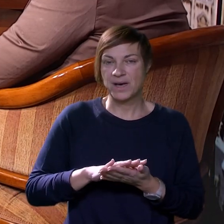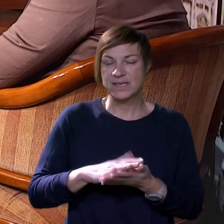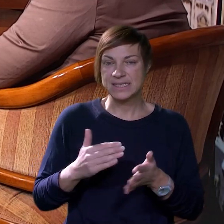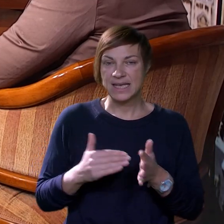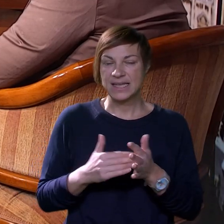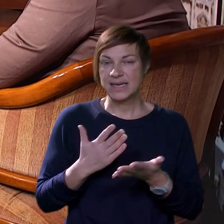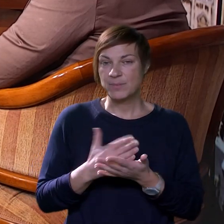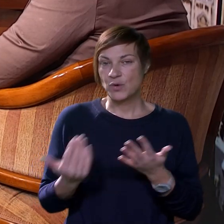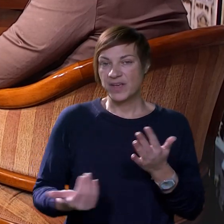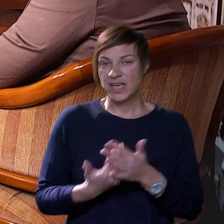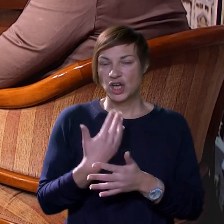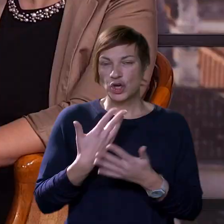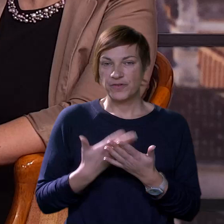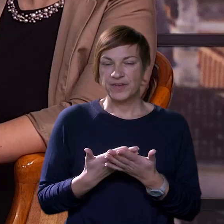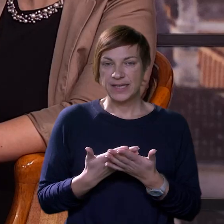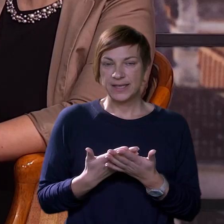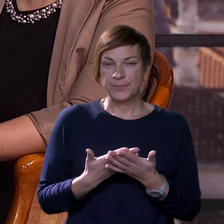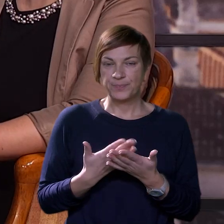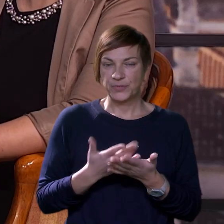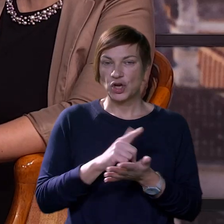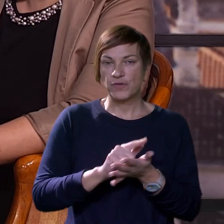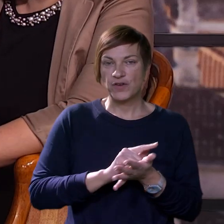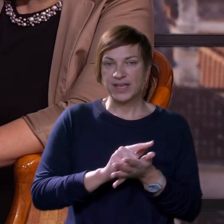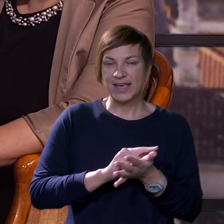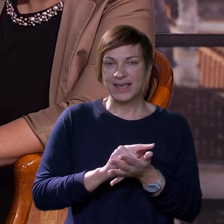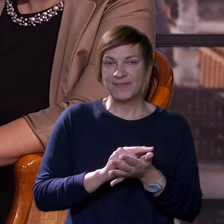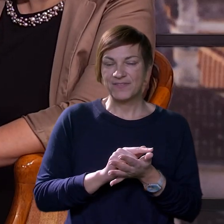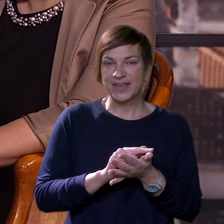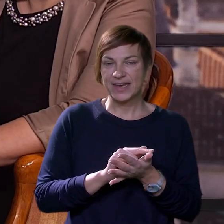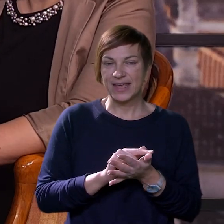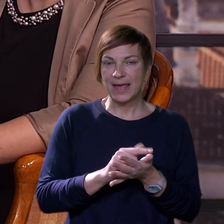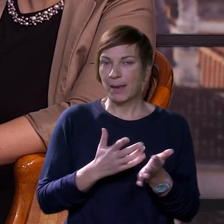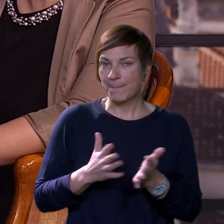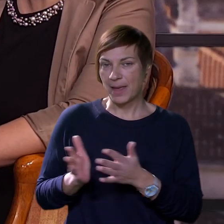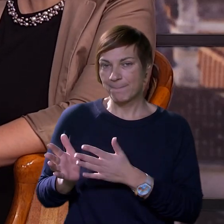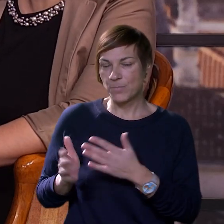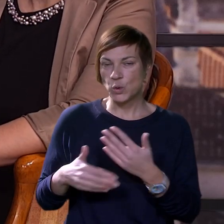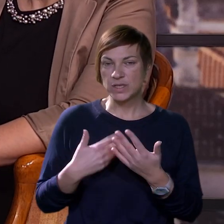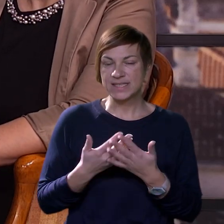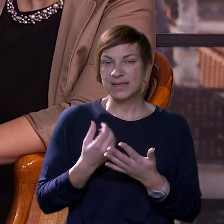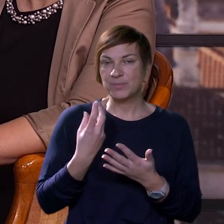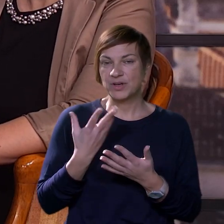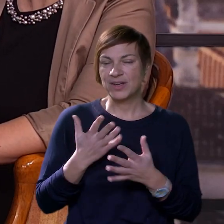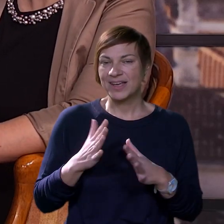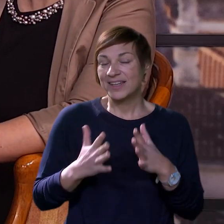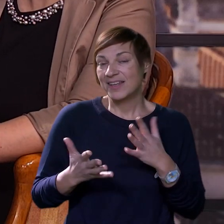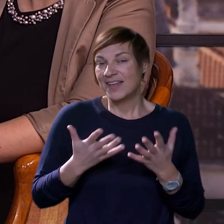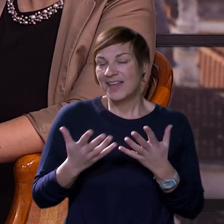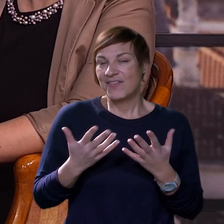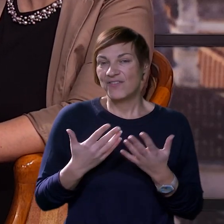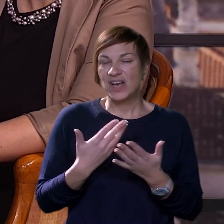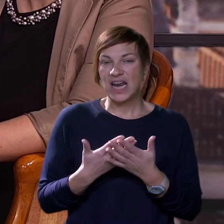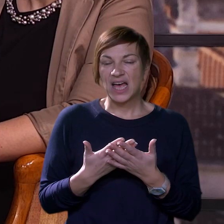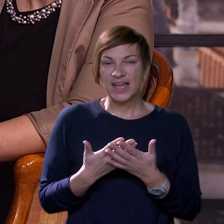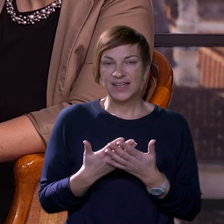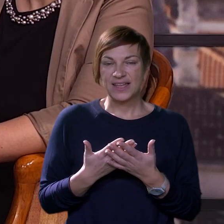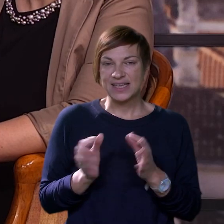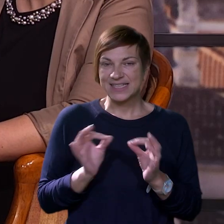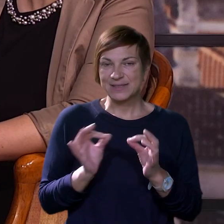i treba uvijek novih. Je. Ovo je i vrijeme nekako posebno kad vlada neka, rekla